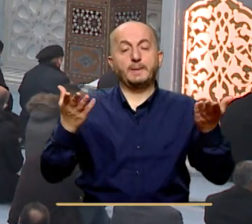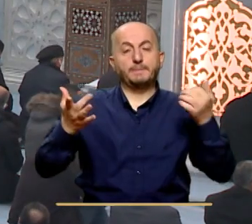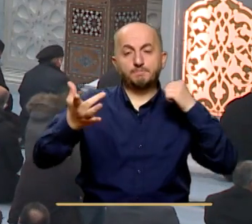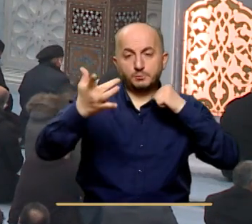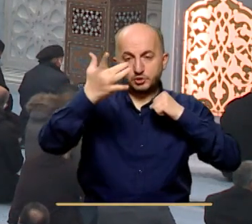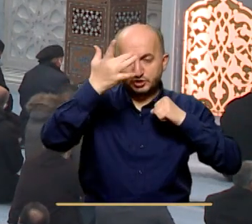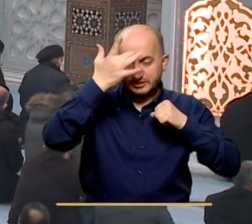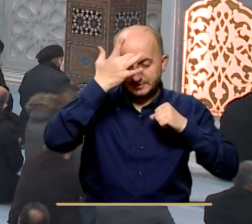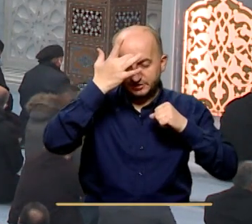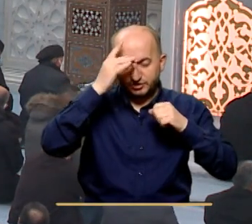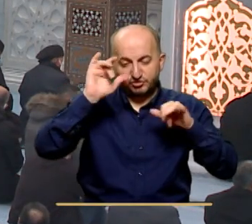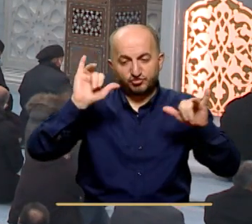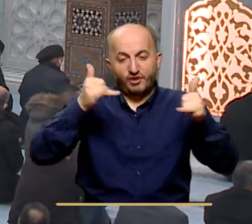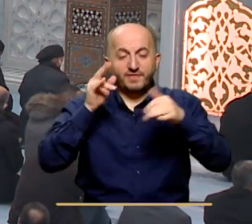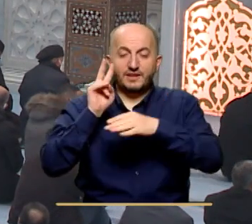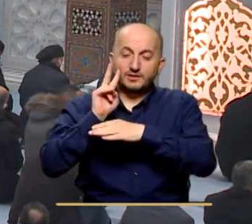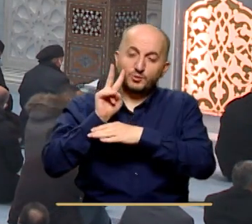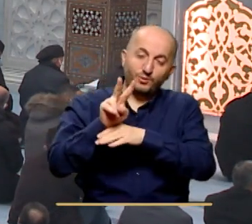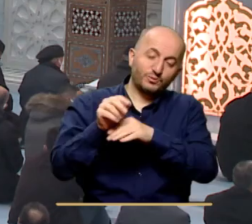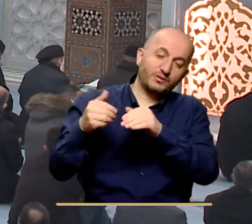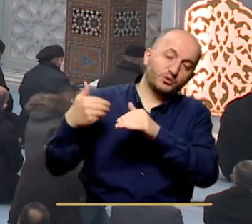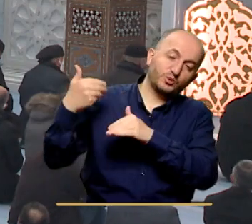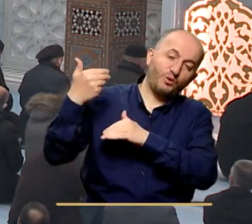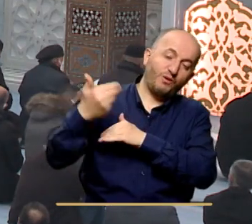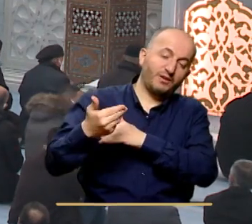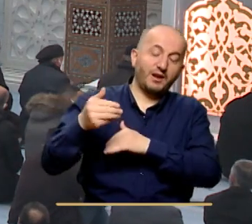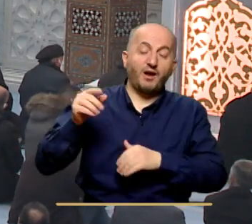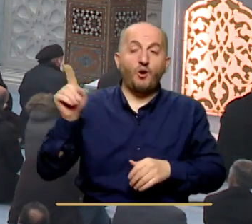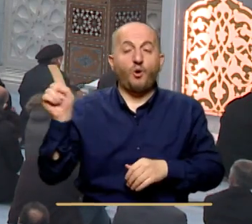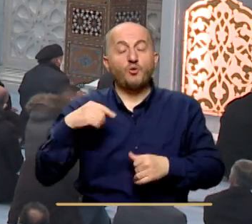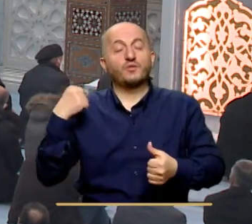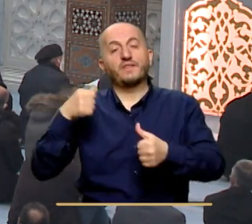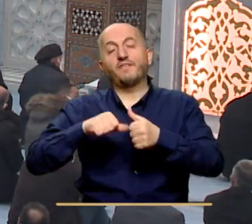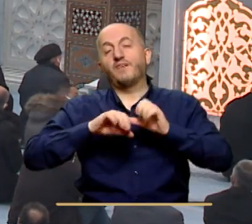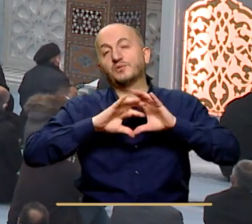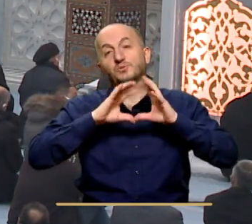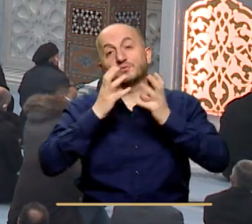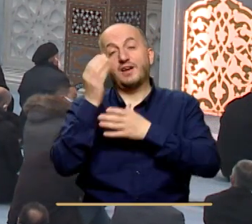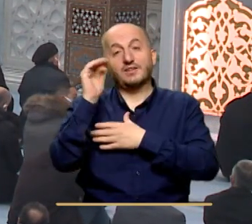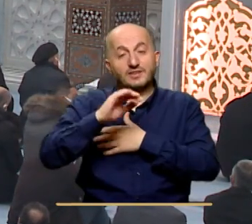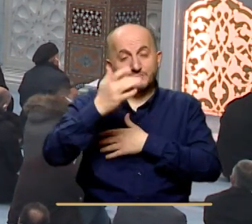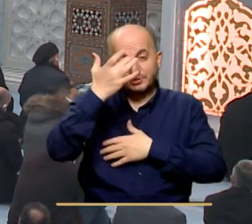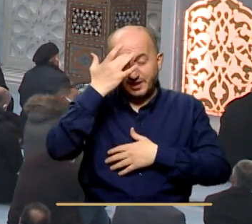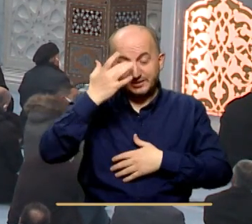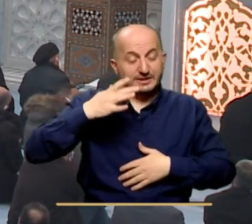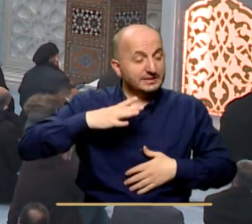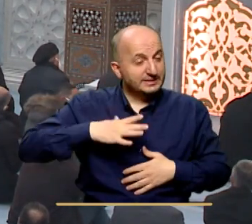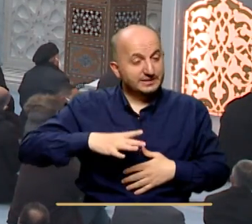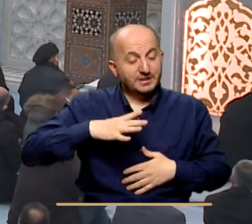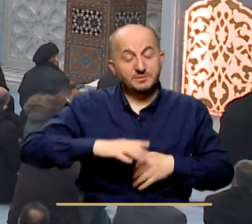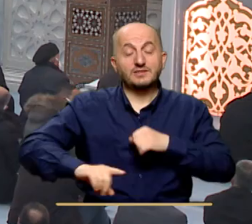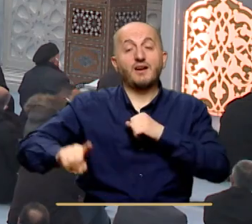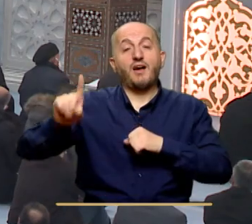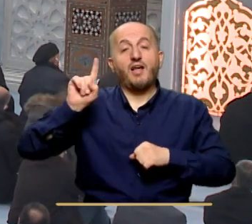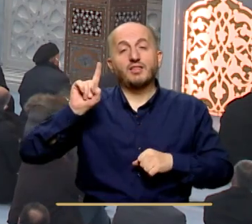şehidin cenneti gördükten sonra 10 defa dünyaya gelip şehadeti istemesi,